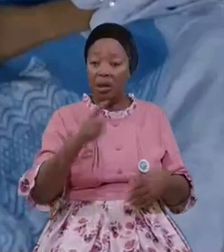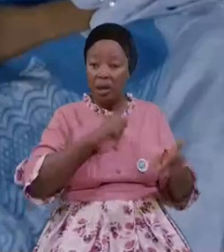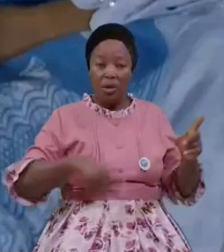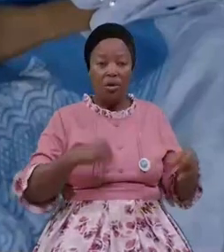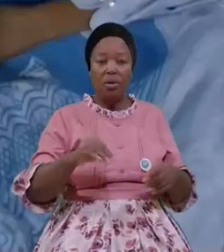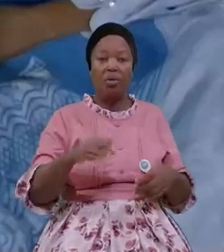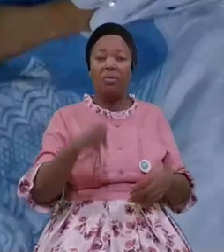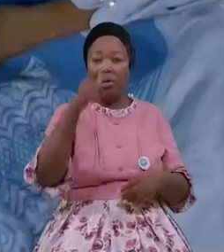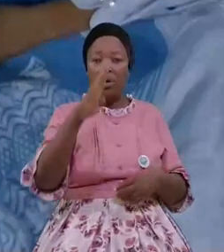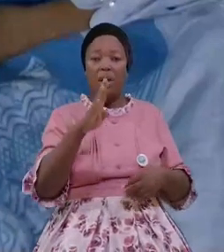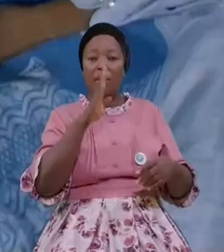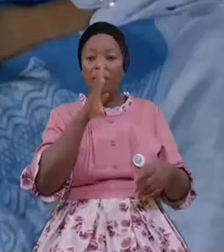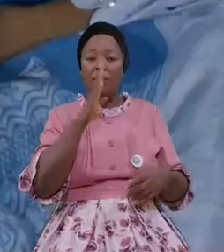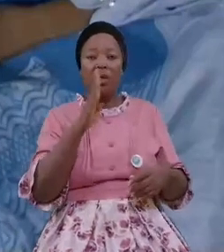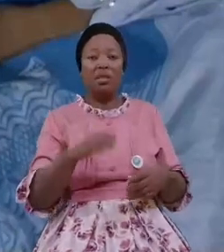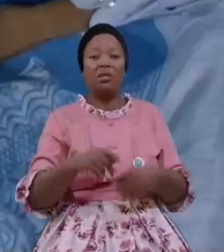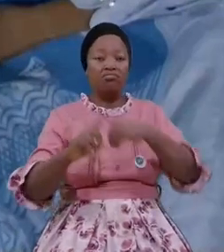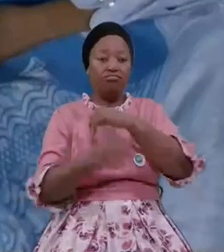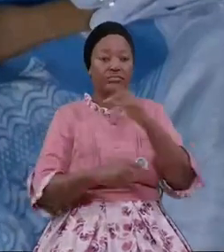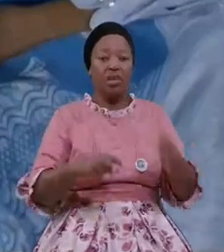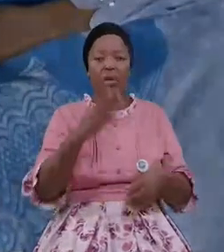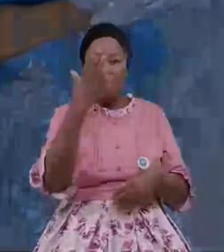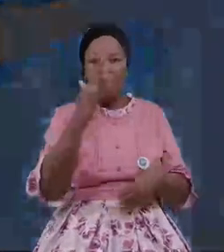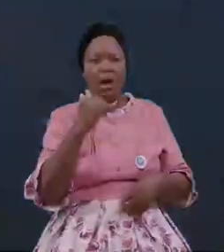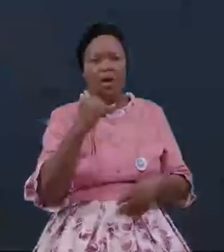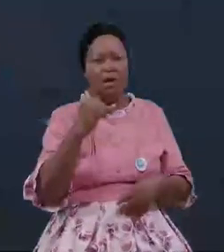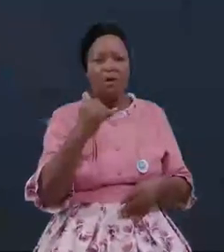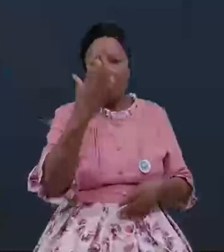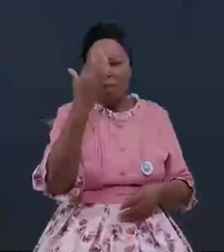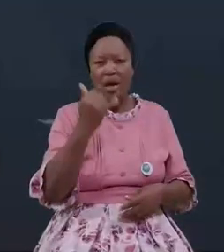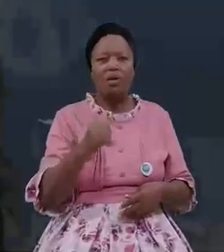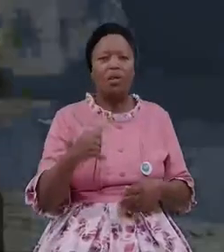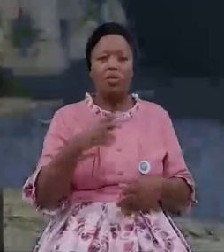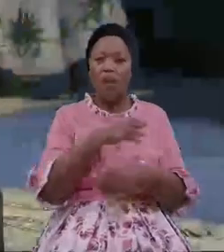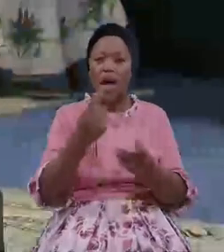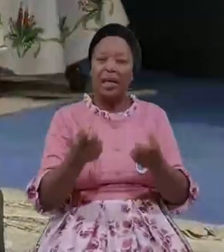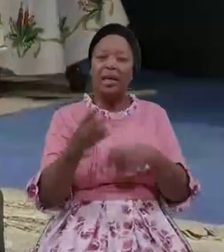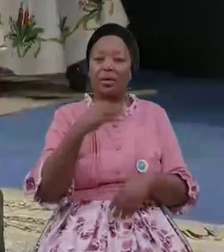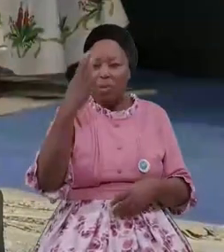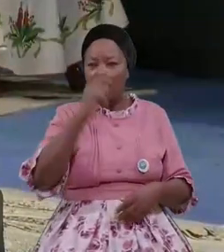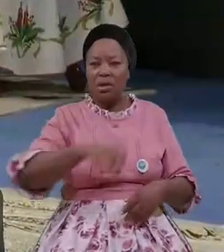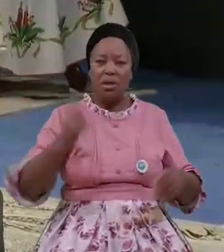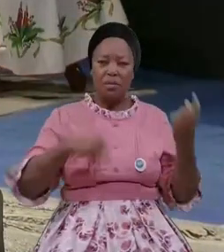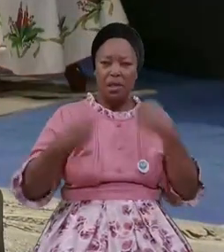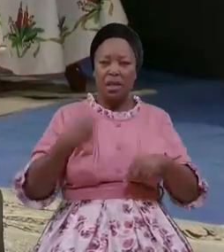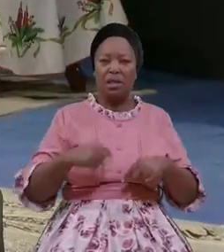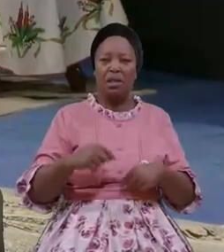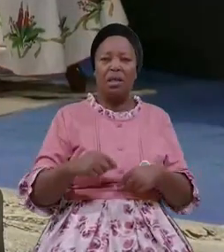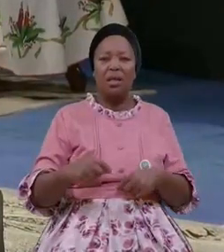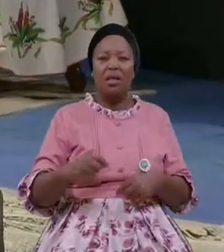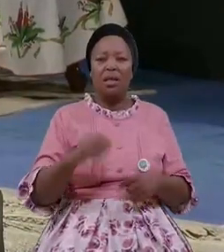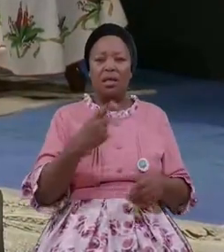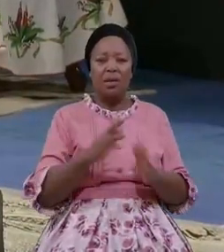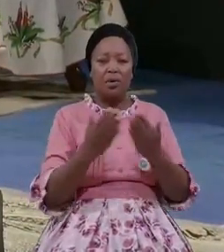seigneurs étant frappé pourquoi pourquoi était-il frappé nous allonsaïe